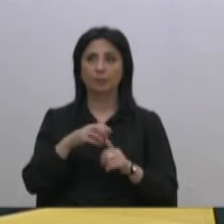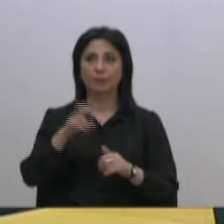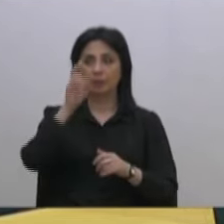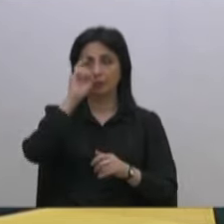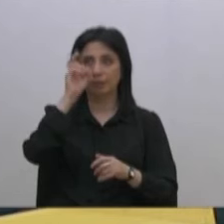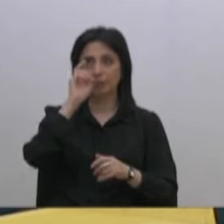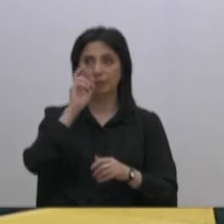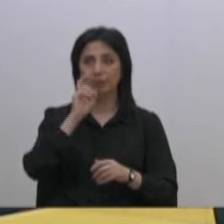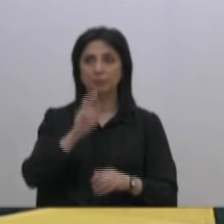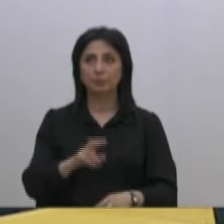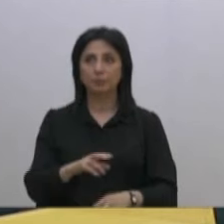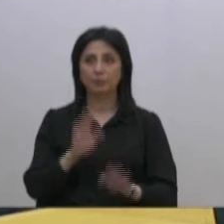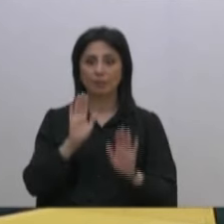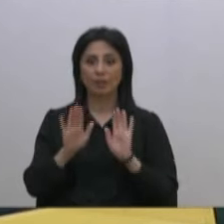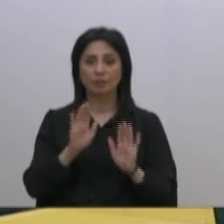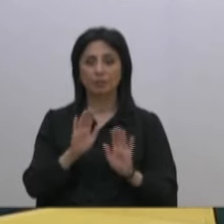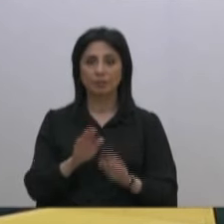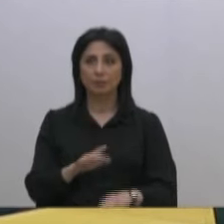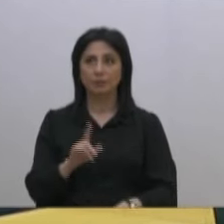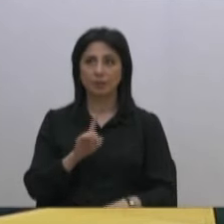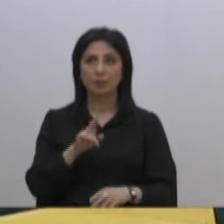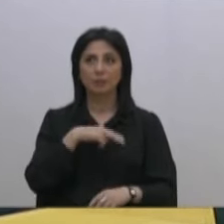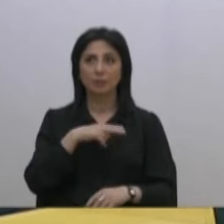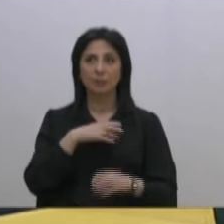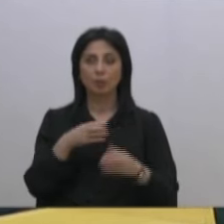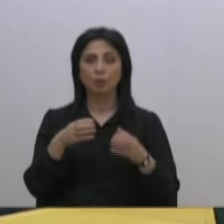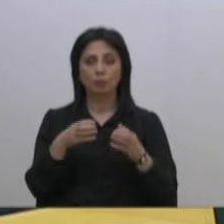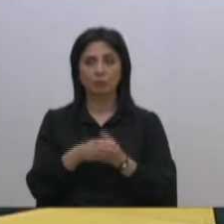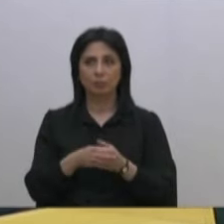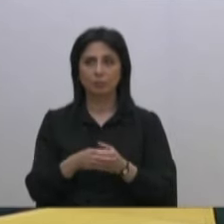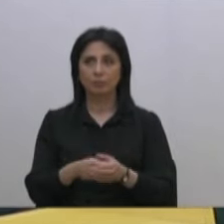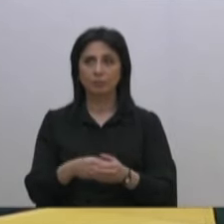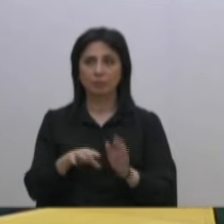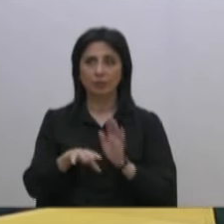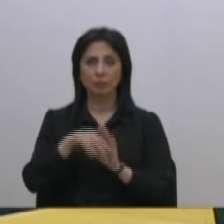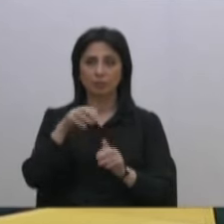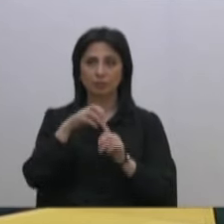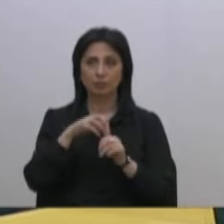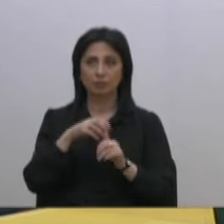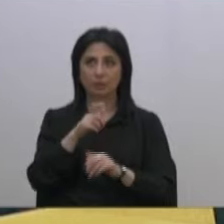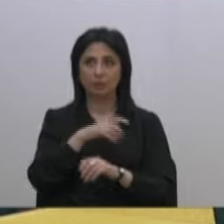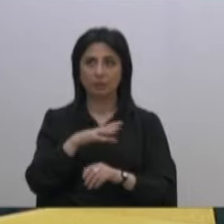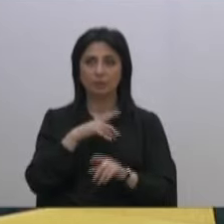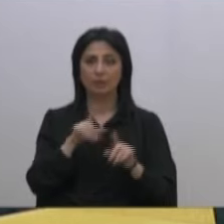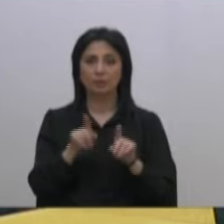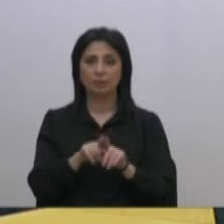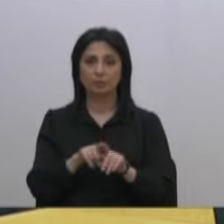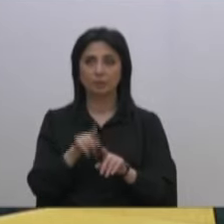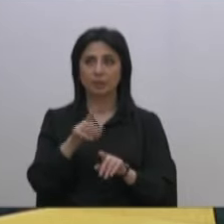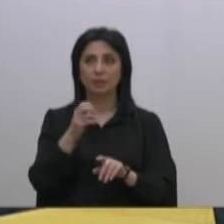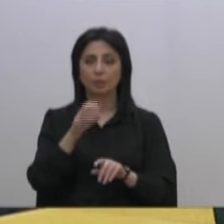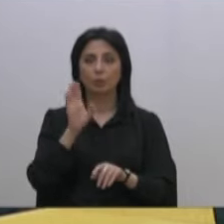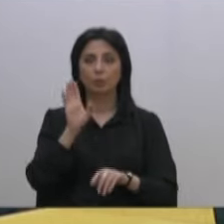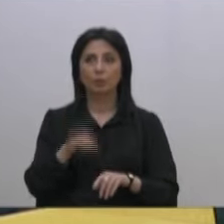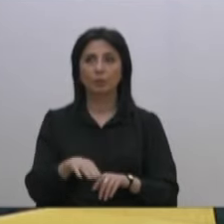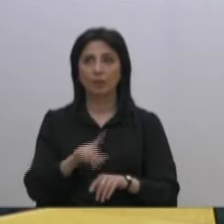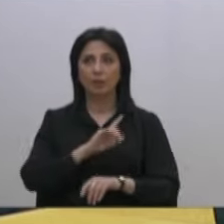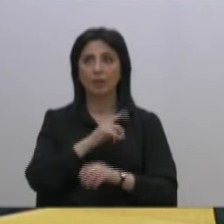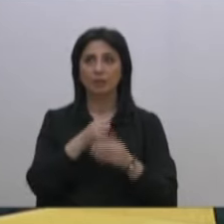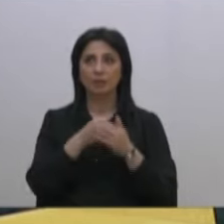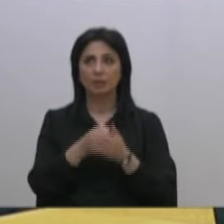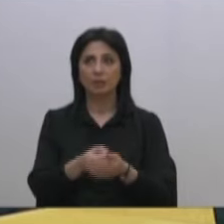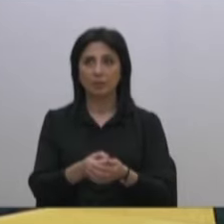მთავრობის ხელმძღვანელი, რომელიც საპარლამენტო გუნდის გამორჩეული ლიდერი და წევრი იყო ასევე. ეს კიდევ უფრო